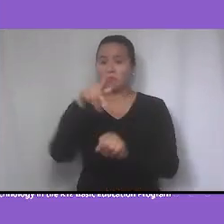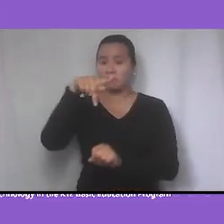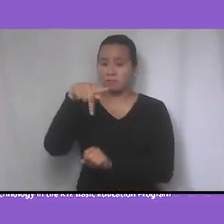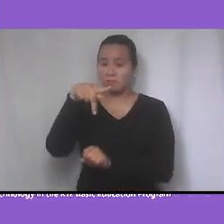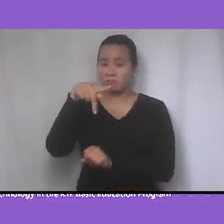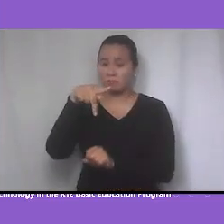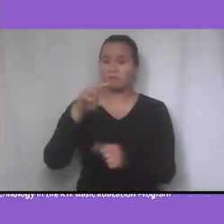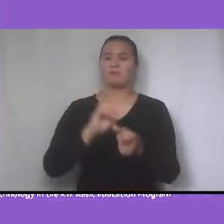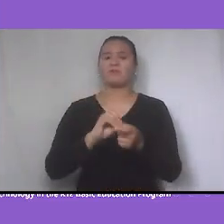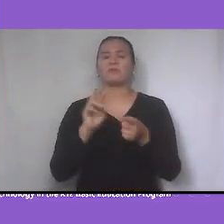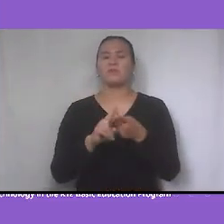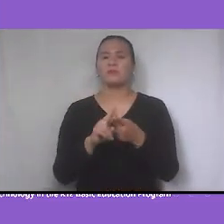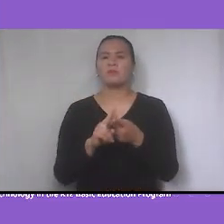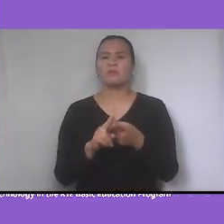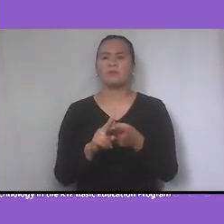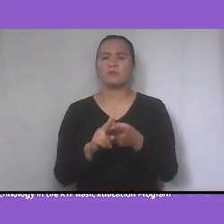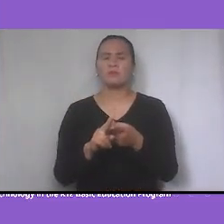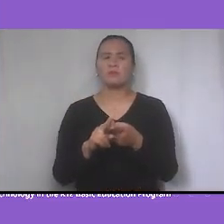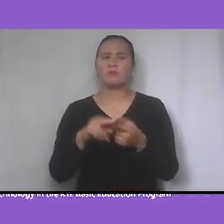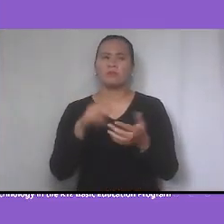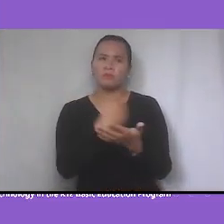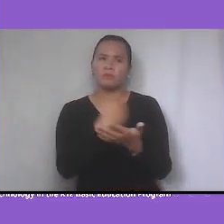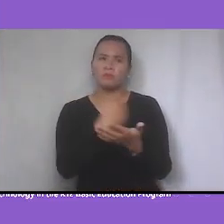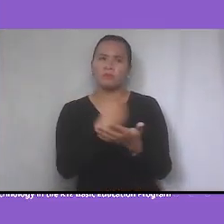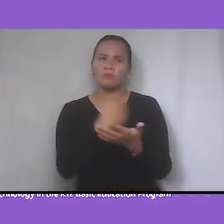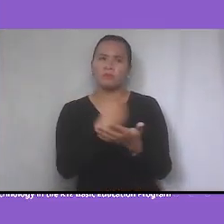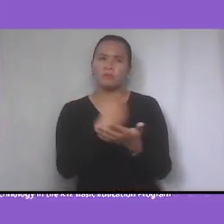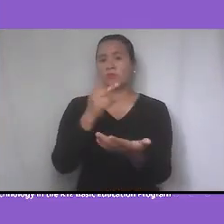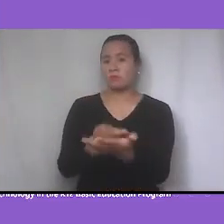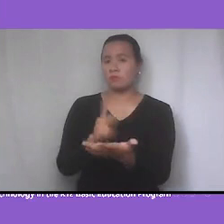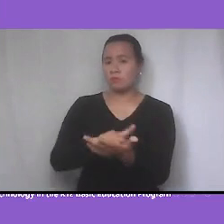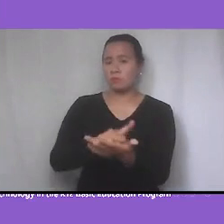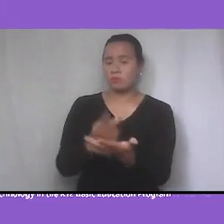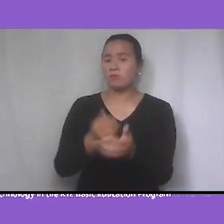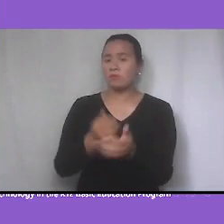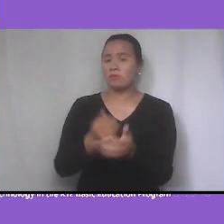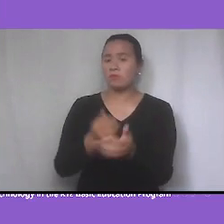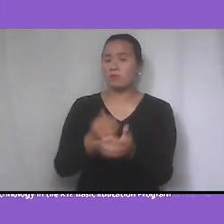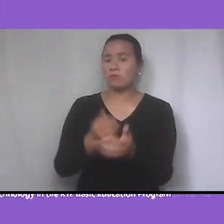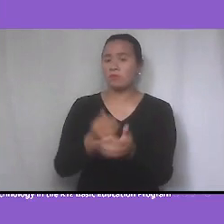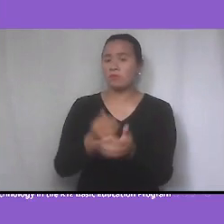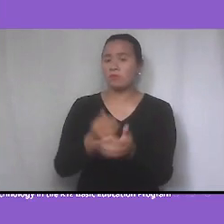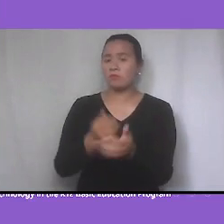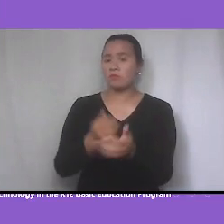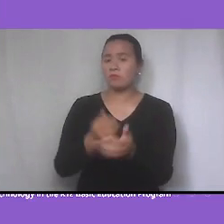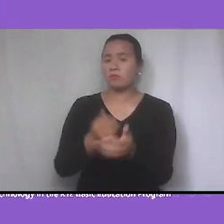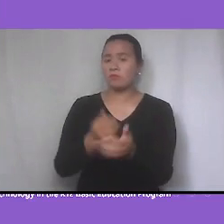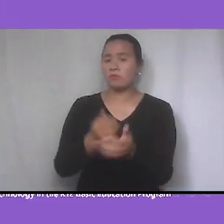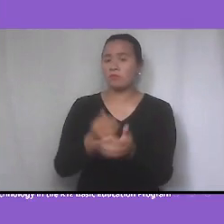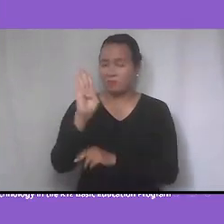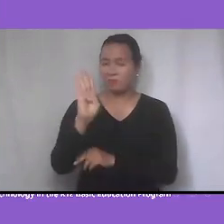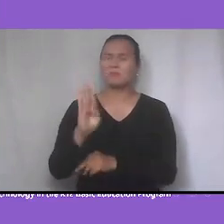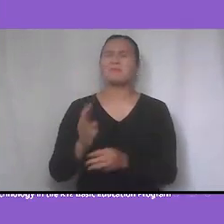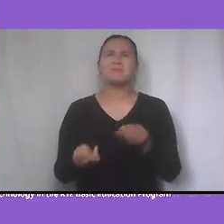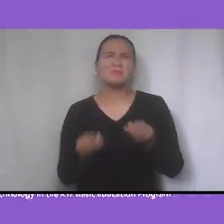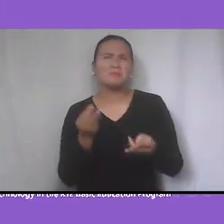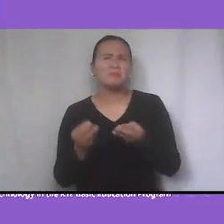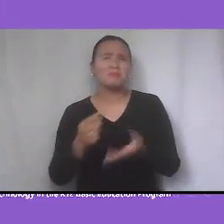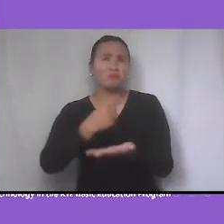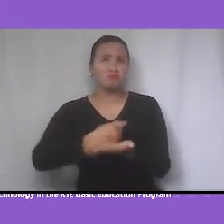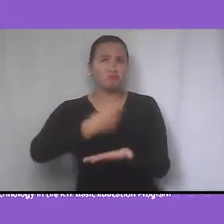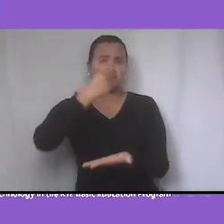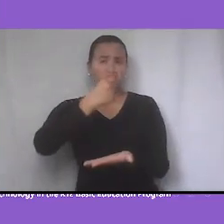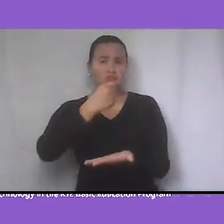na nagsisimula sa B? Baka pwedeng baso? Basahan? Or pag